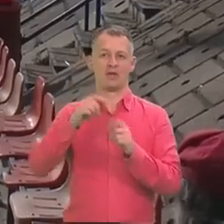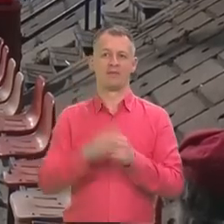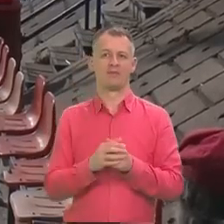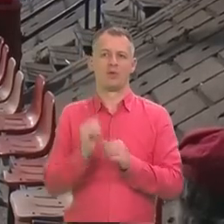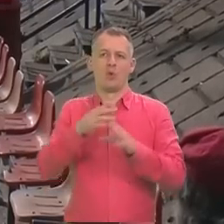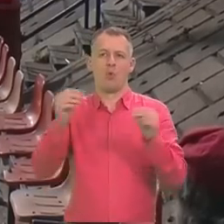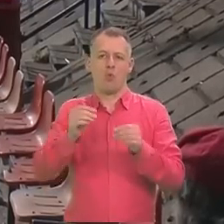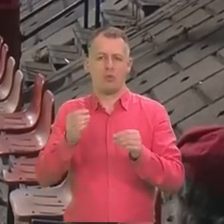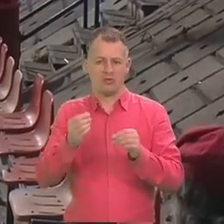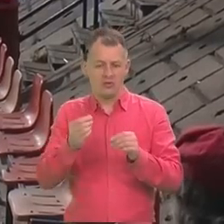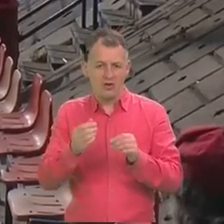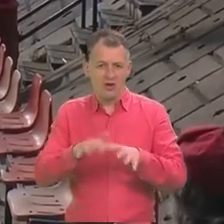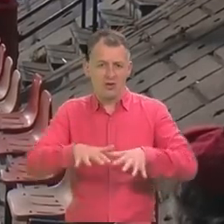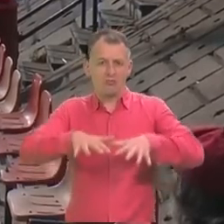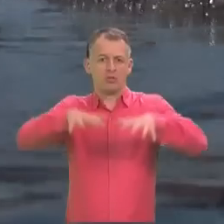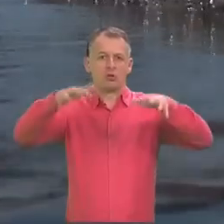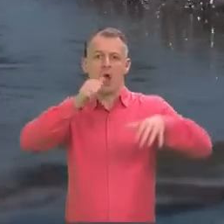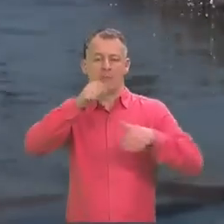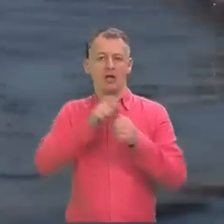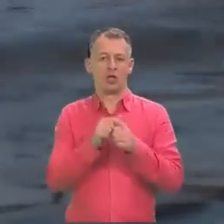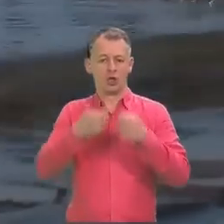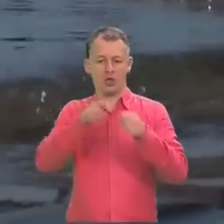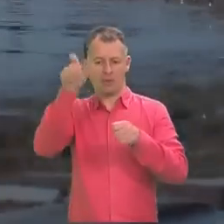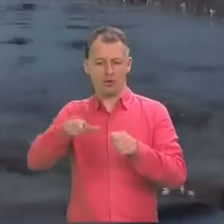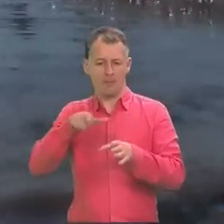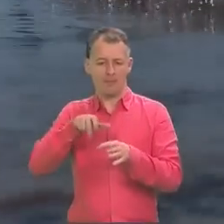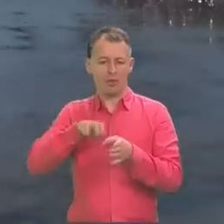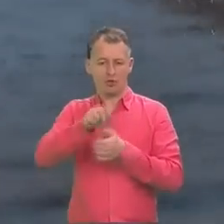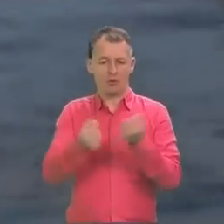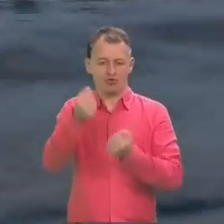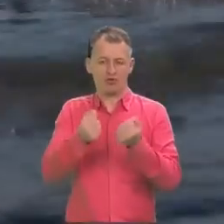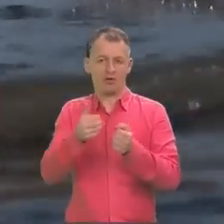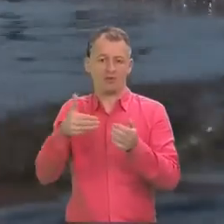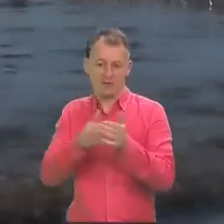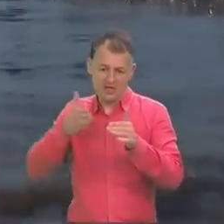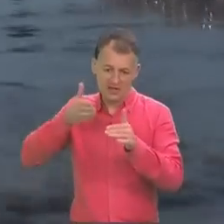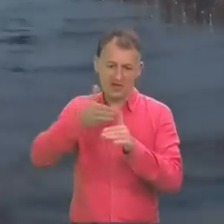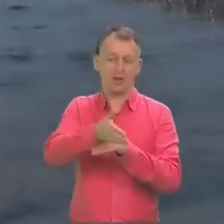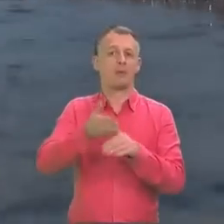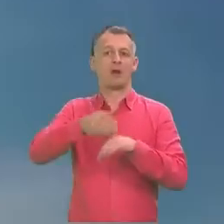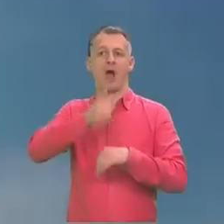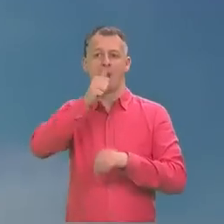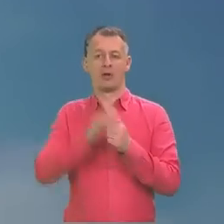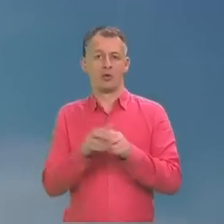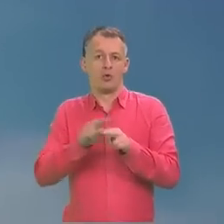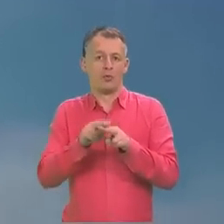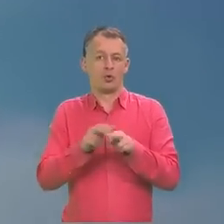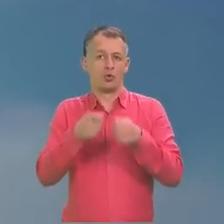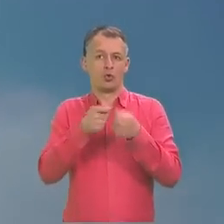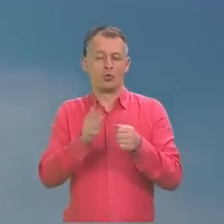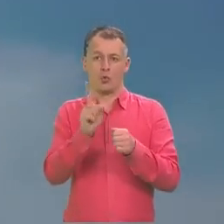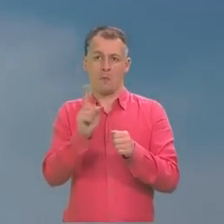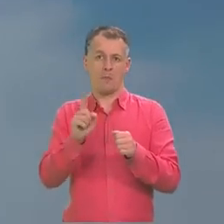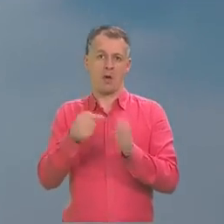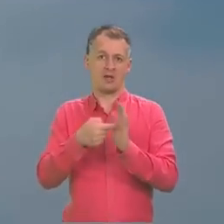Atât de mult a crescut Dunărea în ultimele zile încât toți șoferii care urmau să ajungă pe bac erau nevoiți să treacă cu mașina prin apă. Cum situația nu părea să se